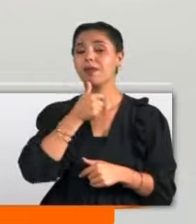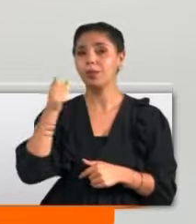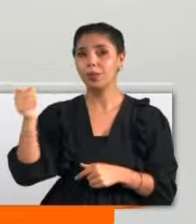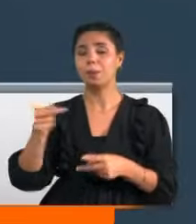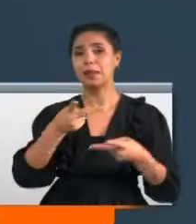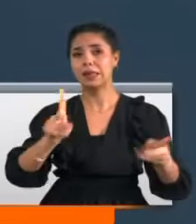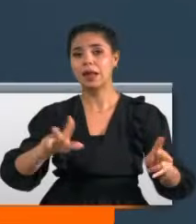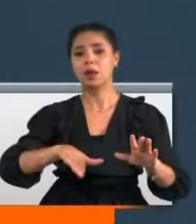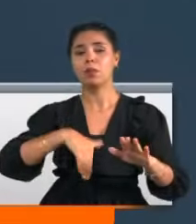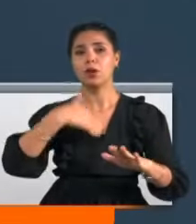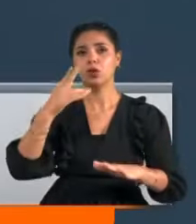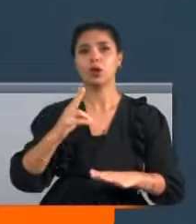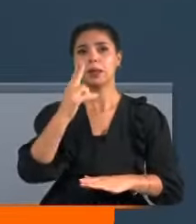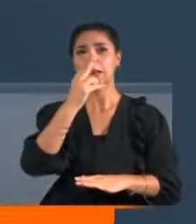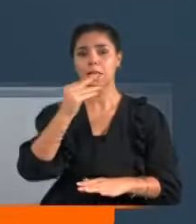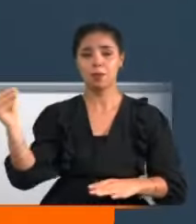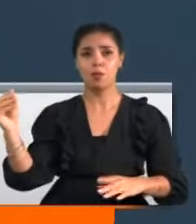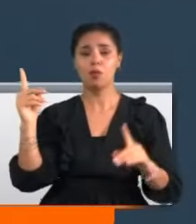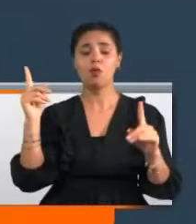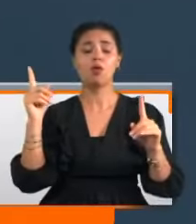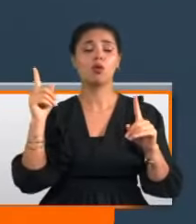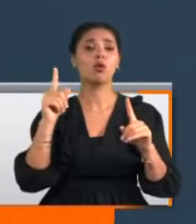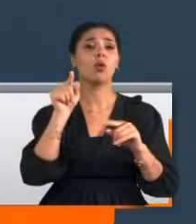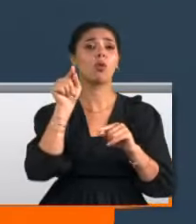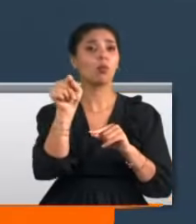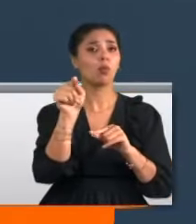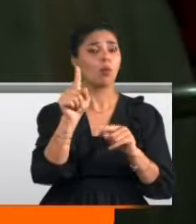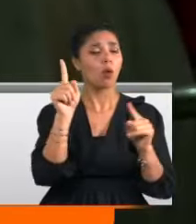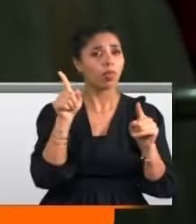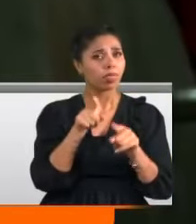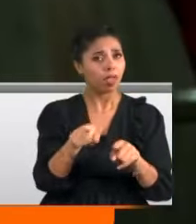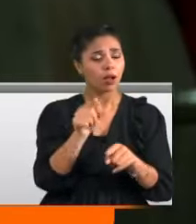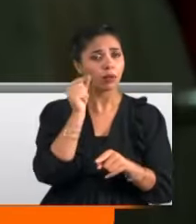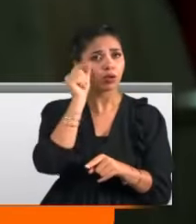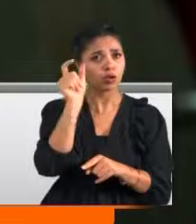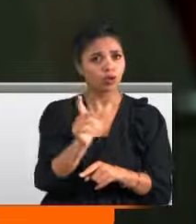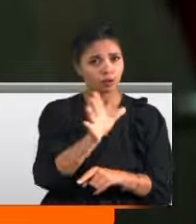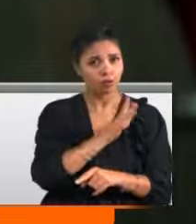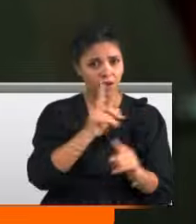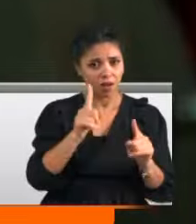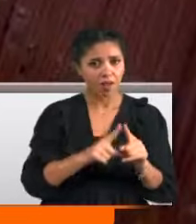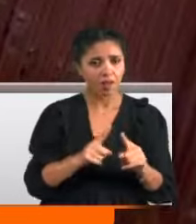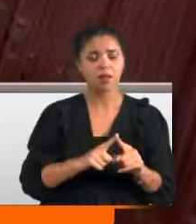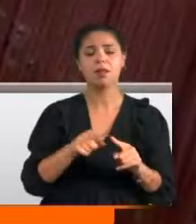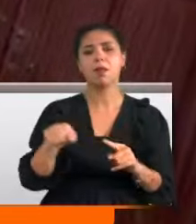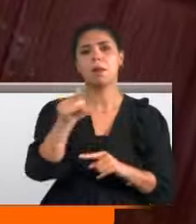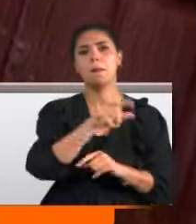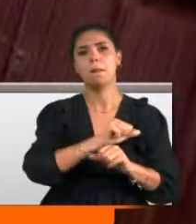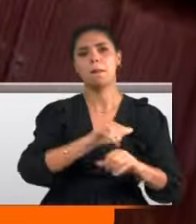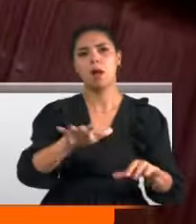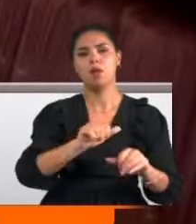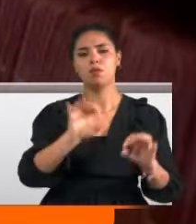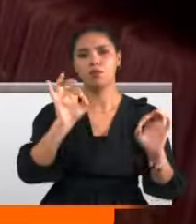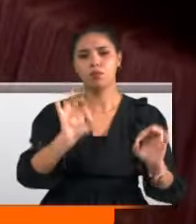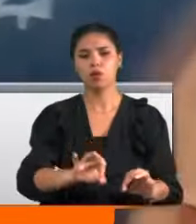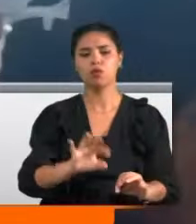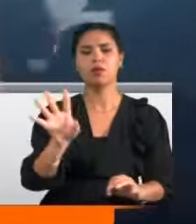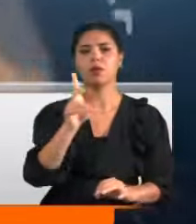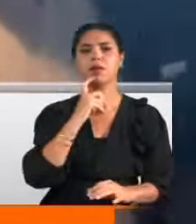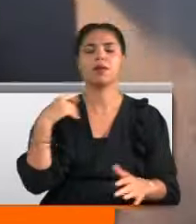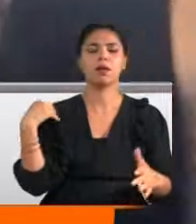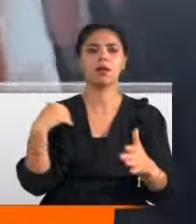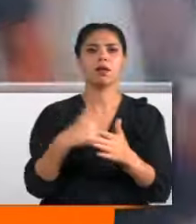milyona yakın takipçisi olan hesabından paylaşım yağmuruna başladı. Polat çifti 40 yıla kadar hapis sistemiyle yargılanıyor. Davanın ne